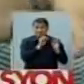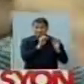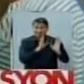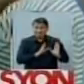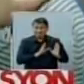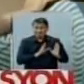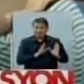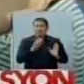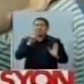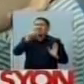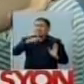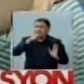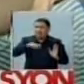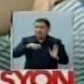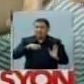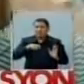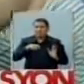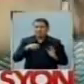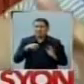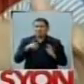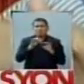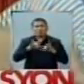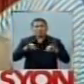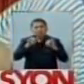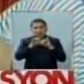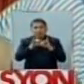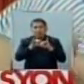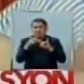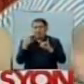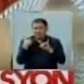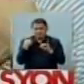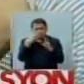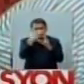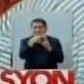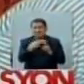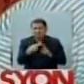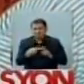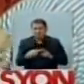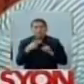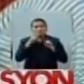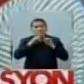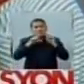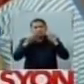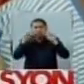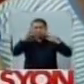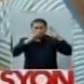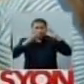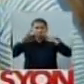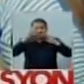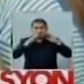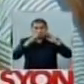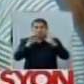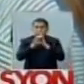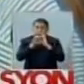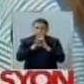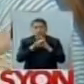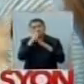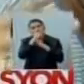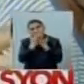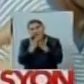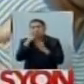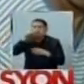kasi, nandito yung mga pangalan nung i-assist nila. Ang problema, yung mga iba na dapat i-aakit, halimbawa sa second or third floor na hindi na